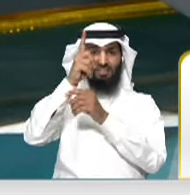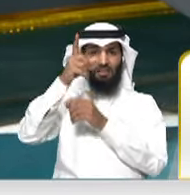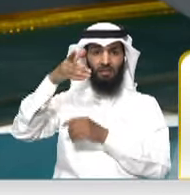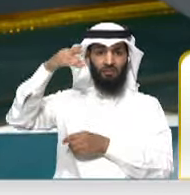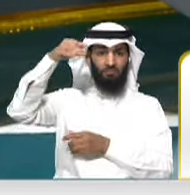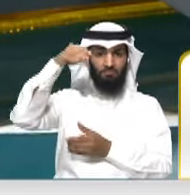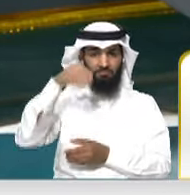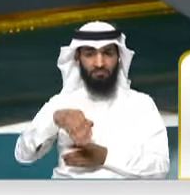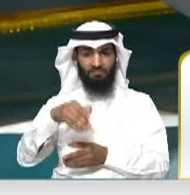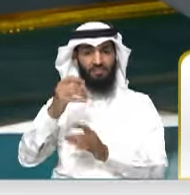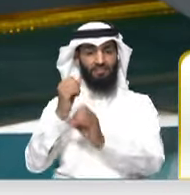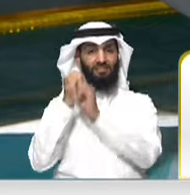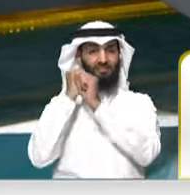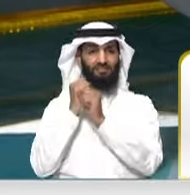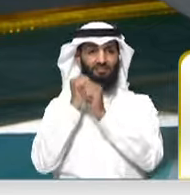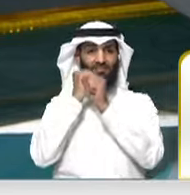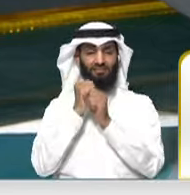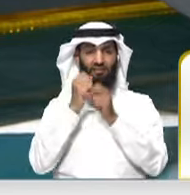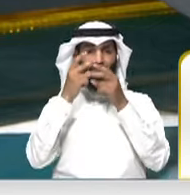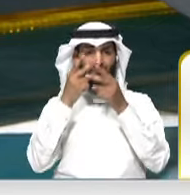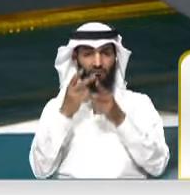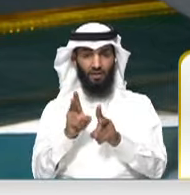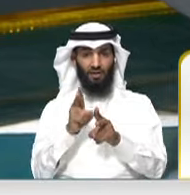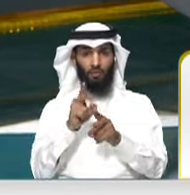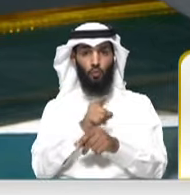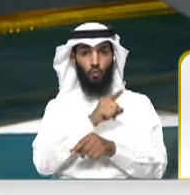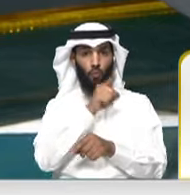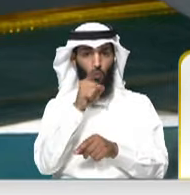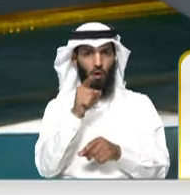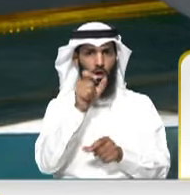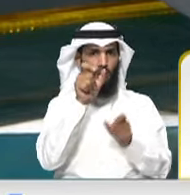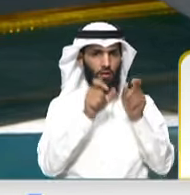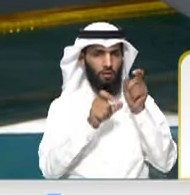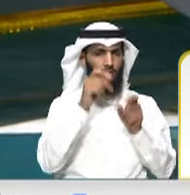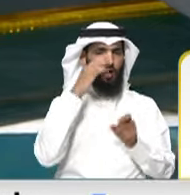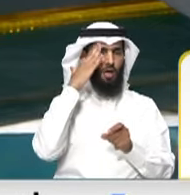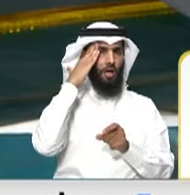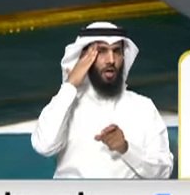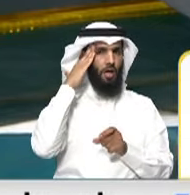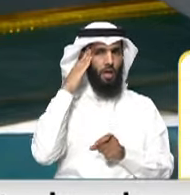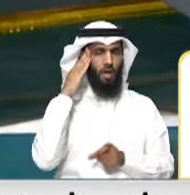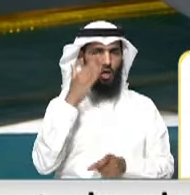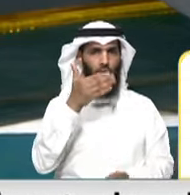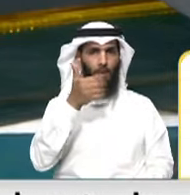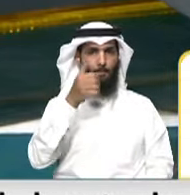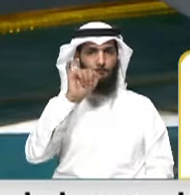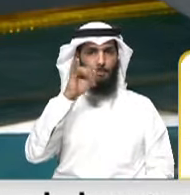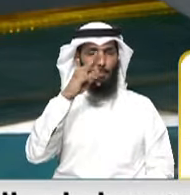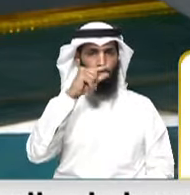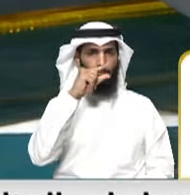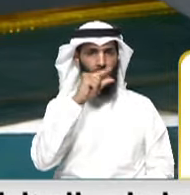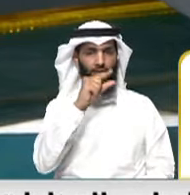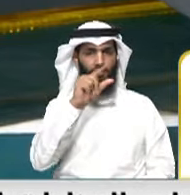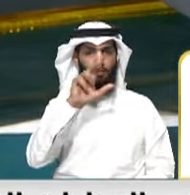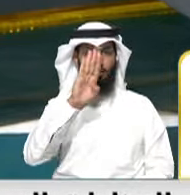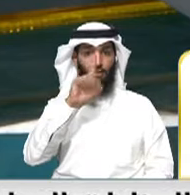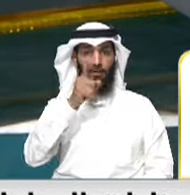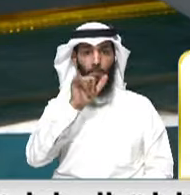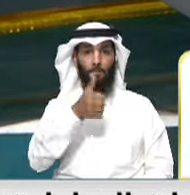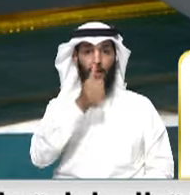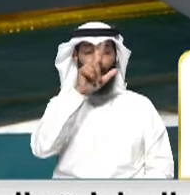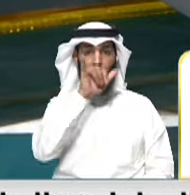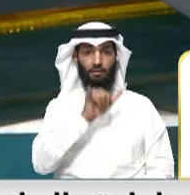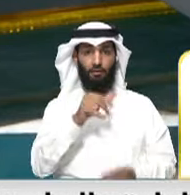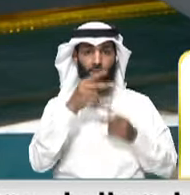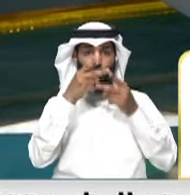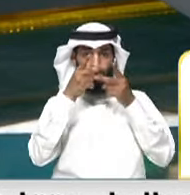ذلك في الوقت الذي انتخب فيه مجلس خبراء القياده محمد علي موحدي كرماني رئيسا للمجلس